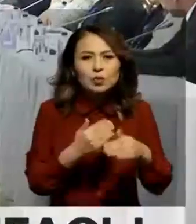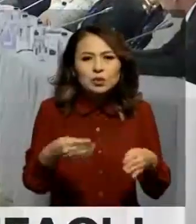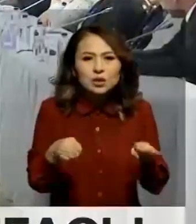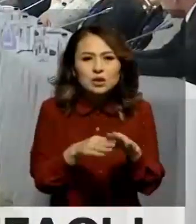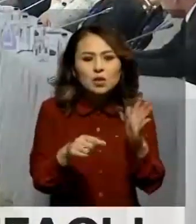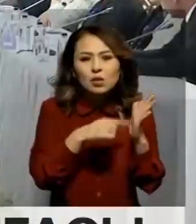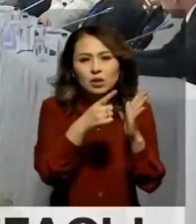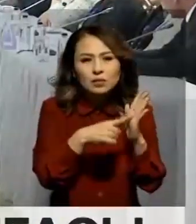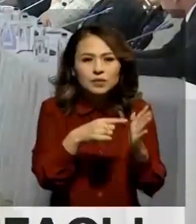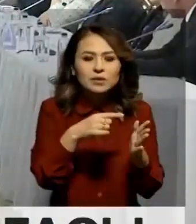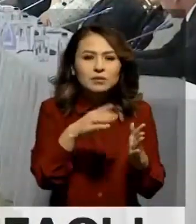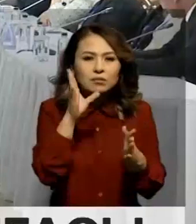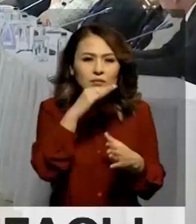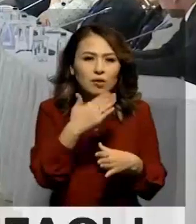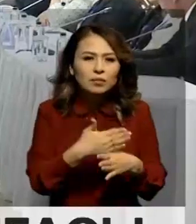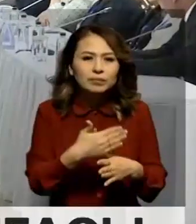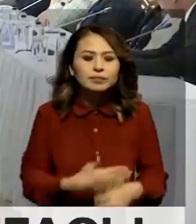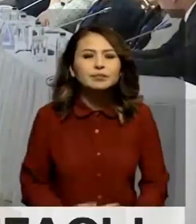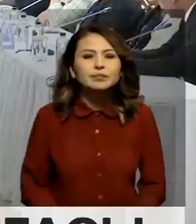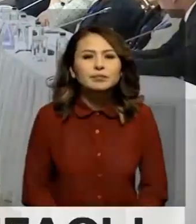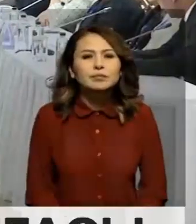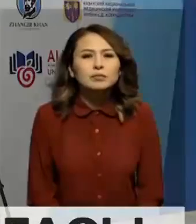жетілдіруде осындай сауалнамалардың септігі мол.